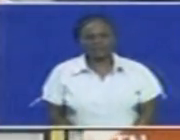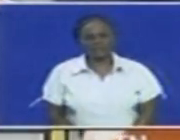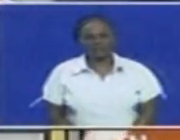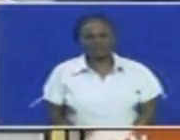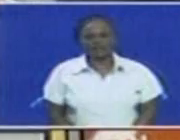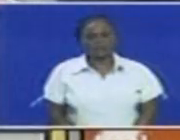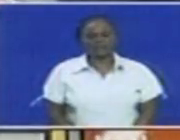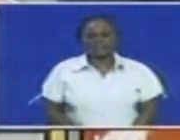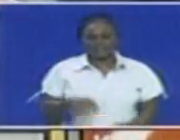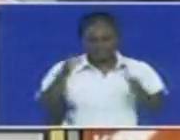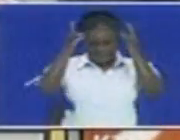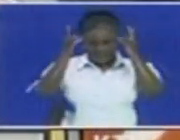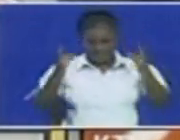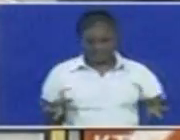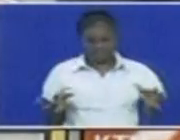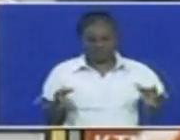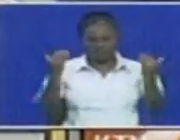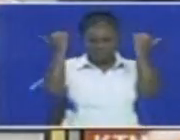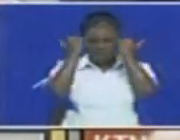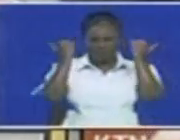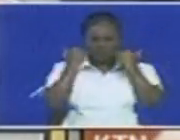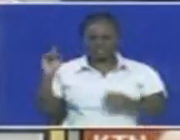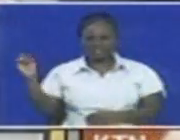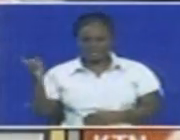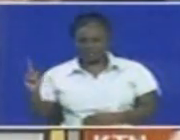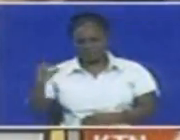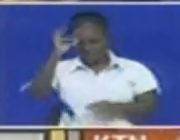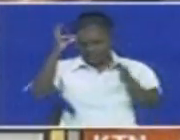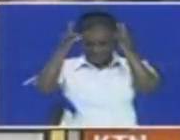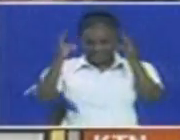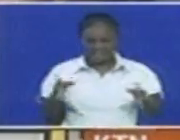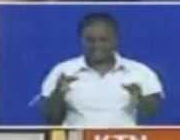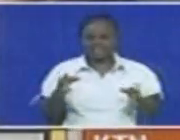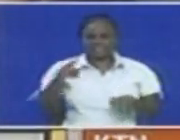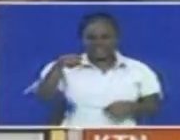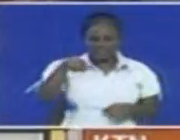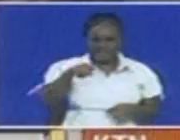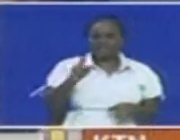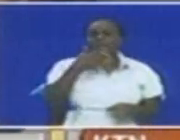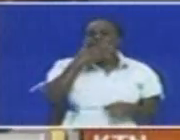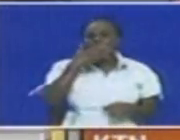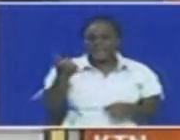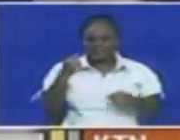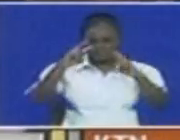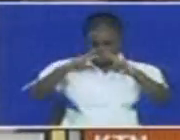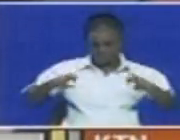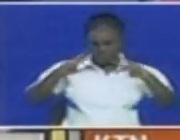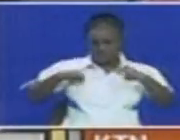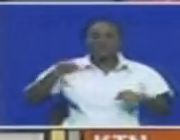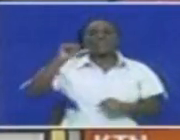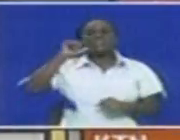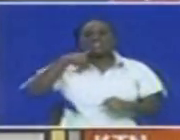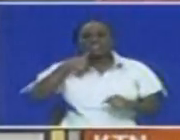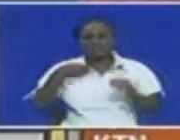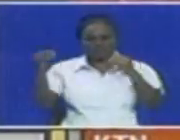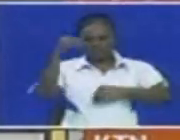Katika uamuzi wake, mahakama ya rufaa ya Nairobi iliamuru kuwa mahakama kuu ingeamrisha kuchunguzwa upya kwa kura za